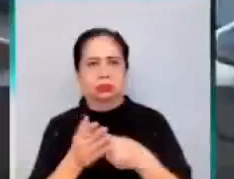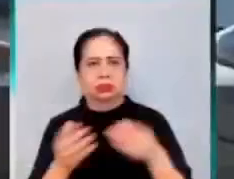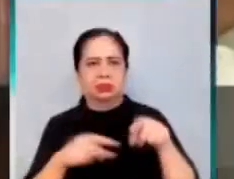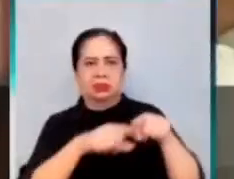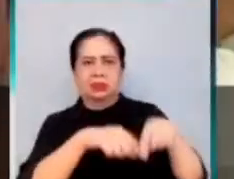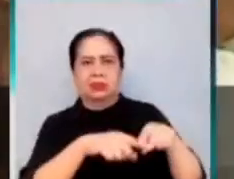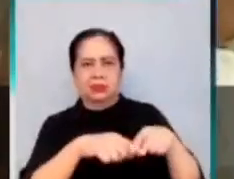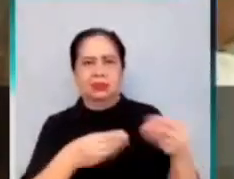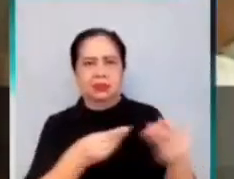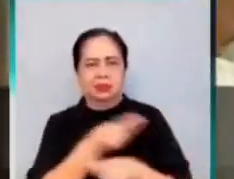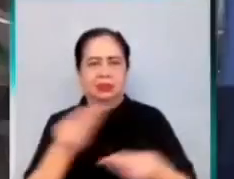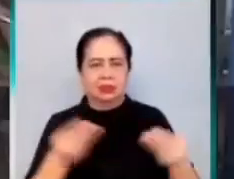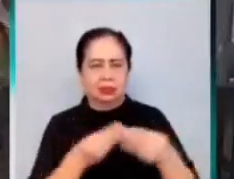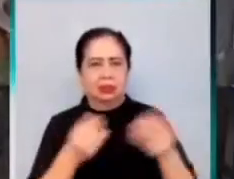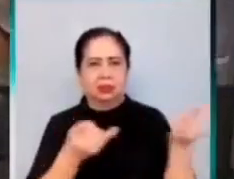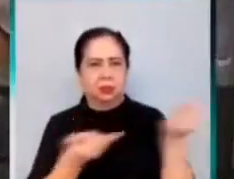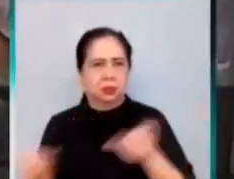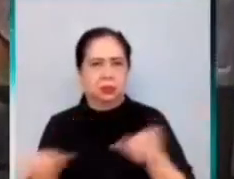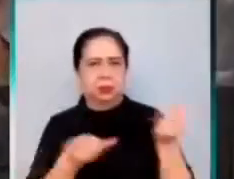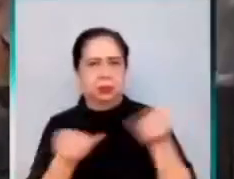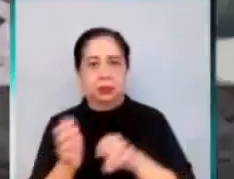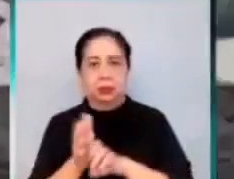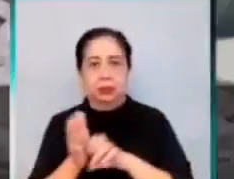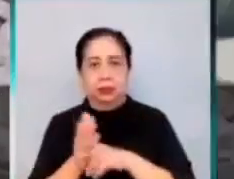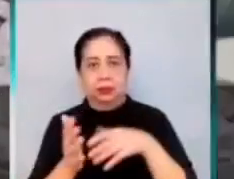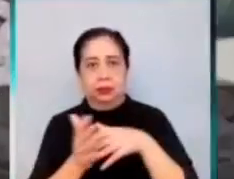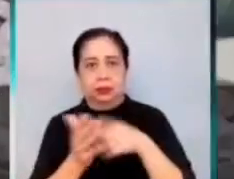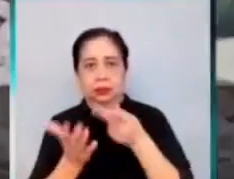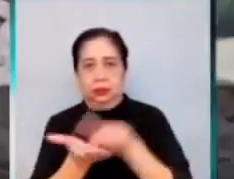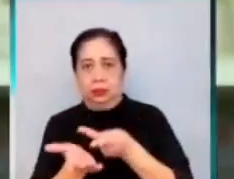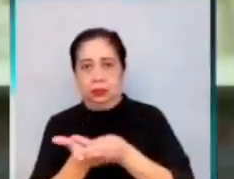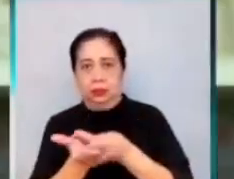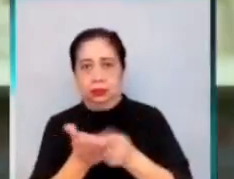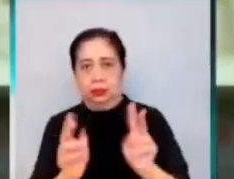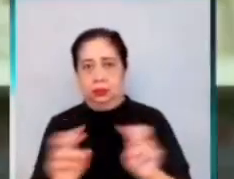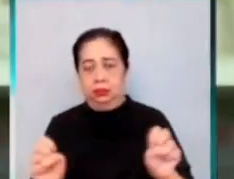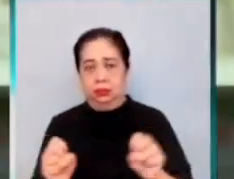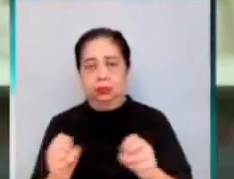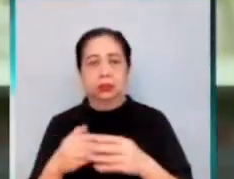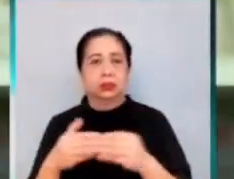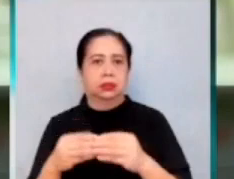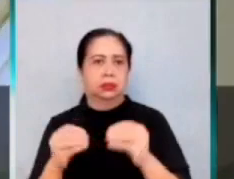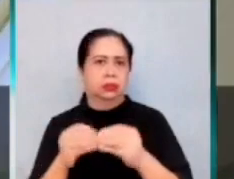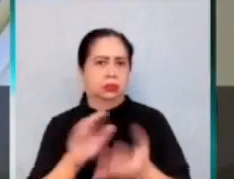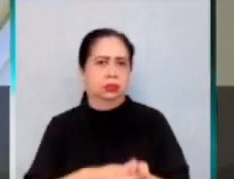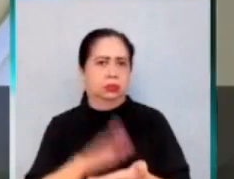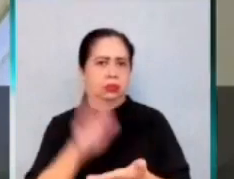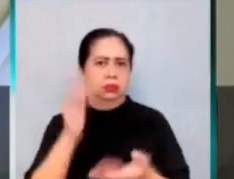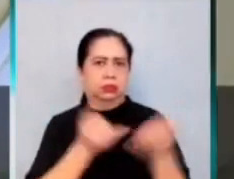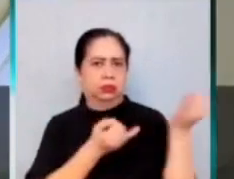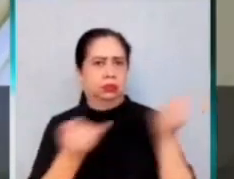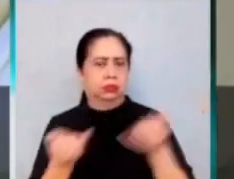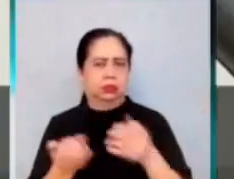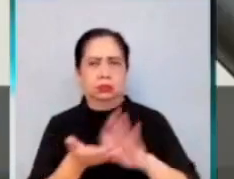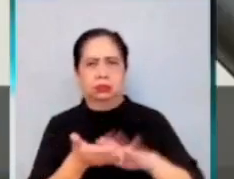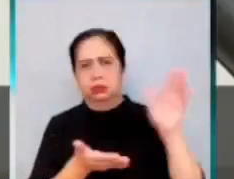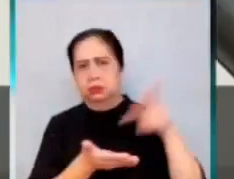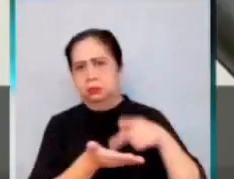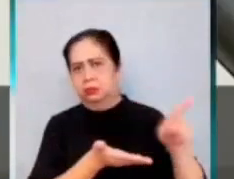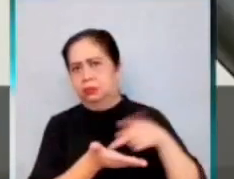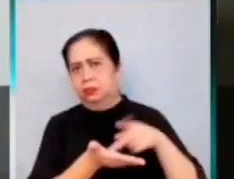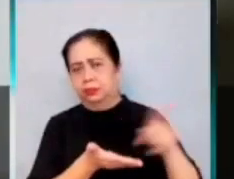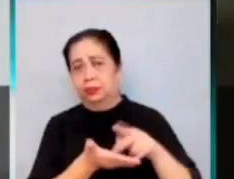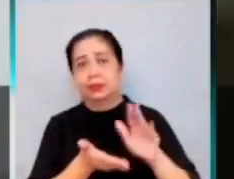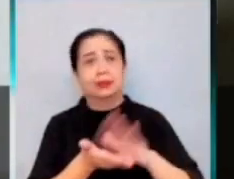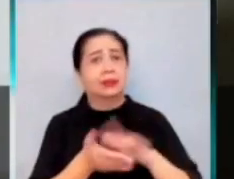imported. Tulad ngayong humina ang halaga ng piso kontra dolyar, kaya mas mahal na ang pagbili sa mga imported. Nagmahal din ang